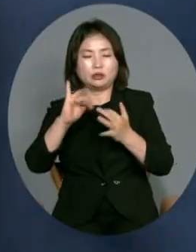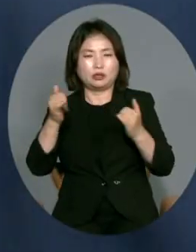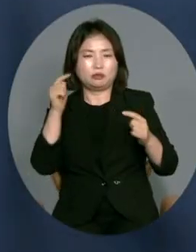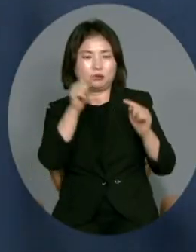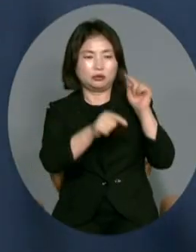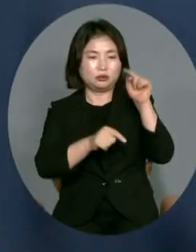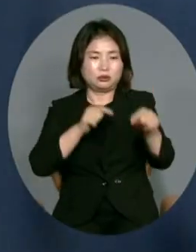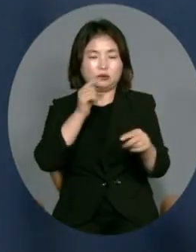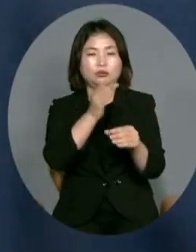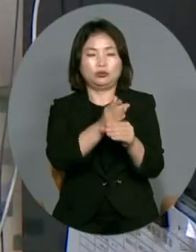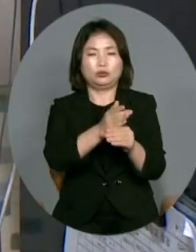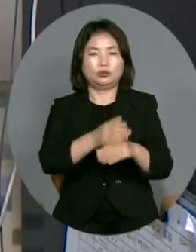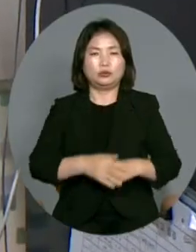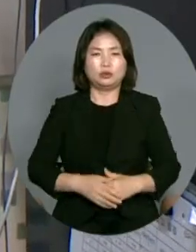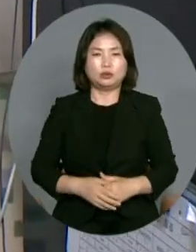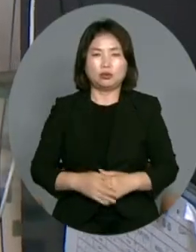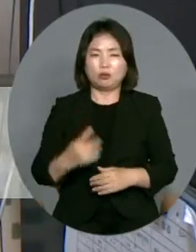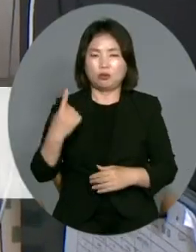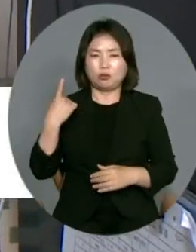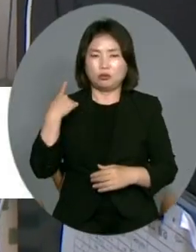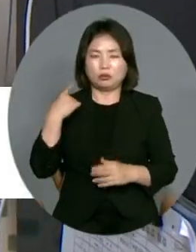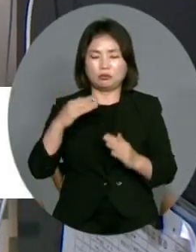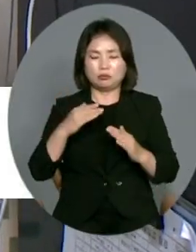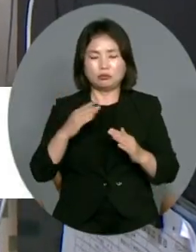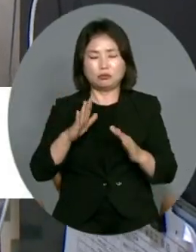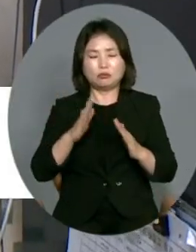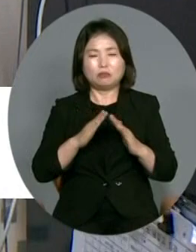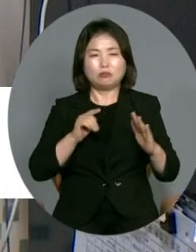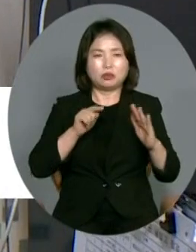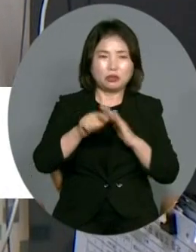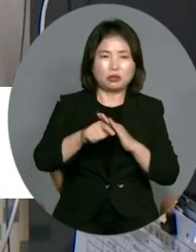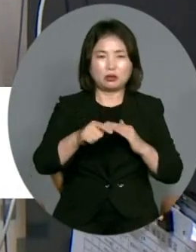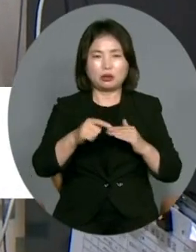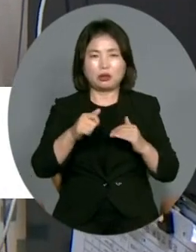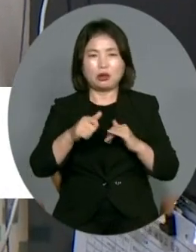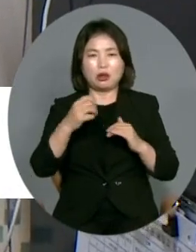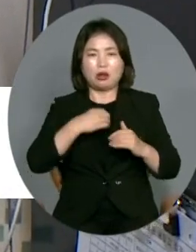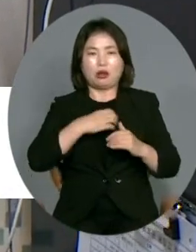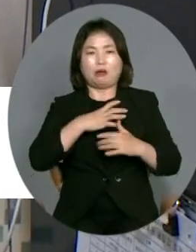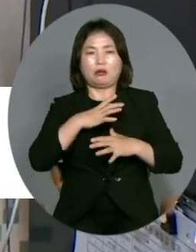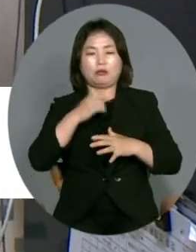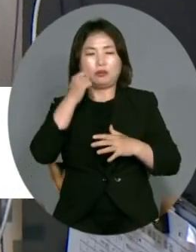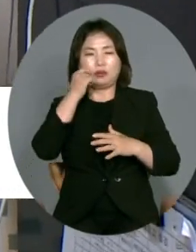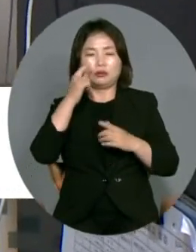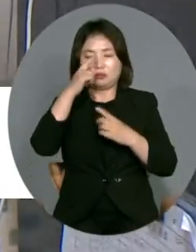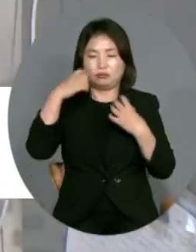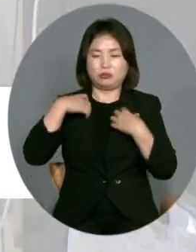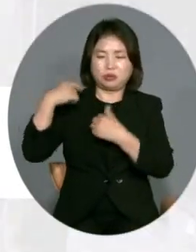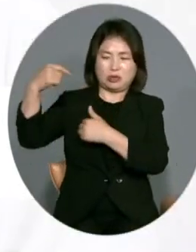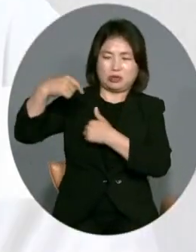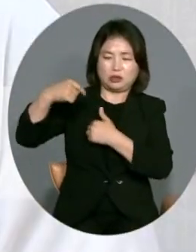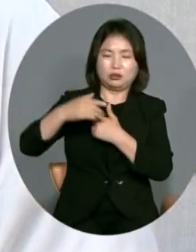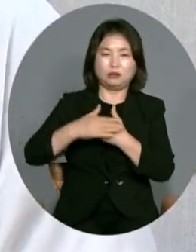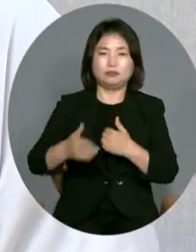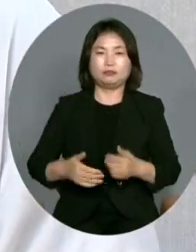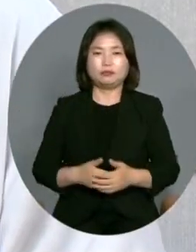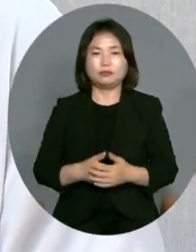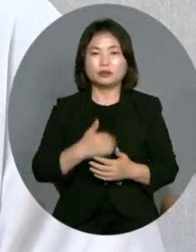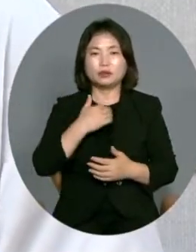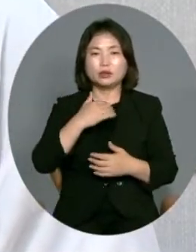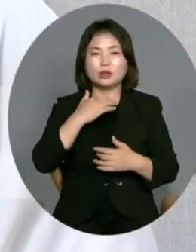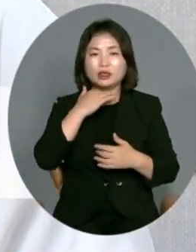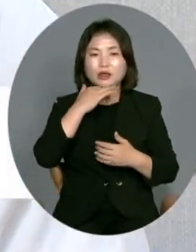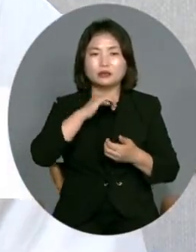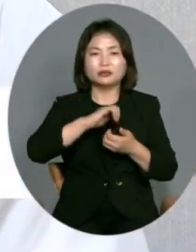시작했습니다 원래 나가는 게 겁이 나 나갈 수가 있어야죠 그러니 뭐 정부서 다만 자라고 있기 내 나이를 지금